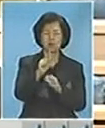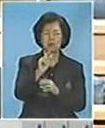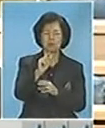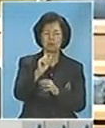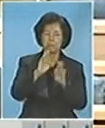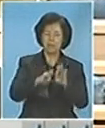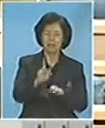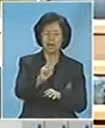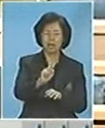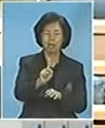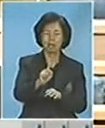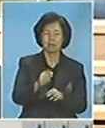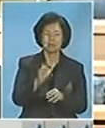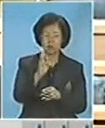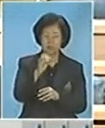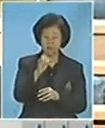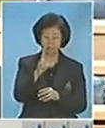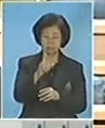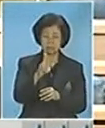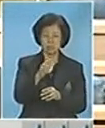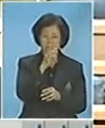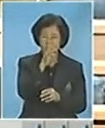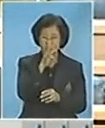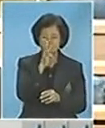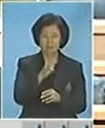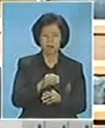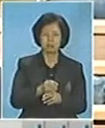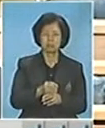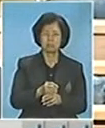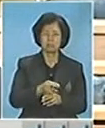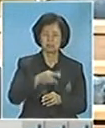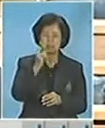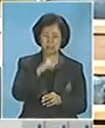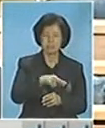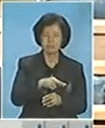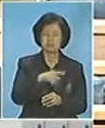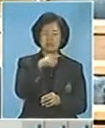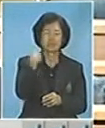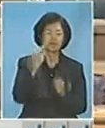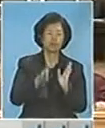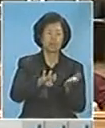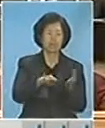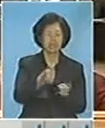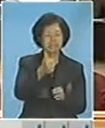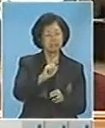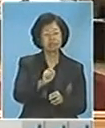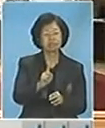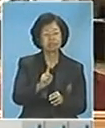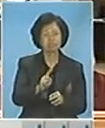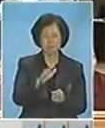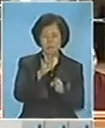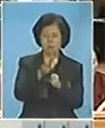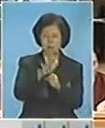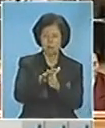61เสียดสีใส่ร้ายไอ้แล้วที่ฆ่าคนตายมันดีนัก พอแล้วครับท่านประสิท